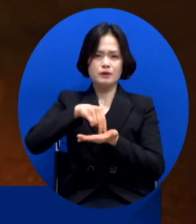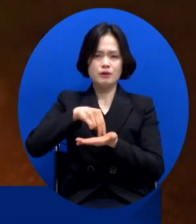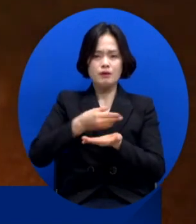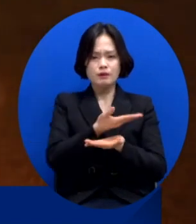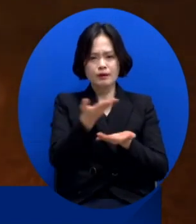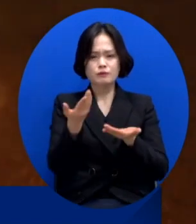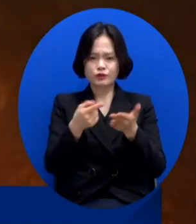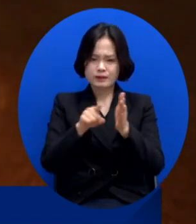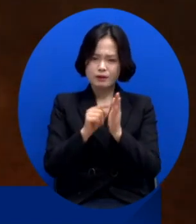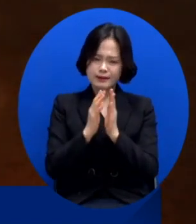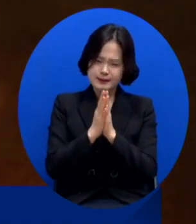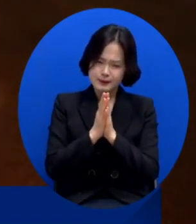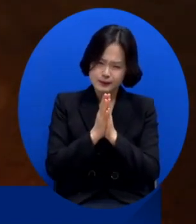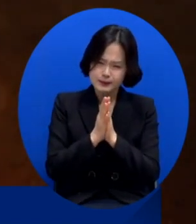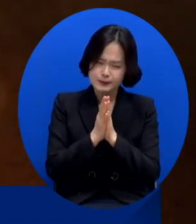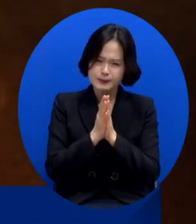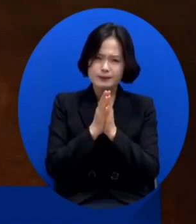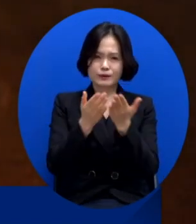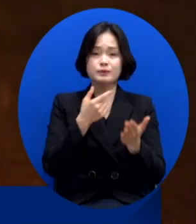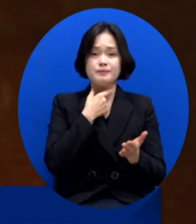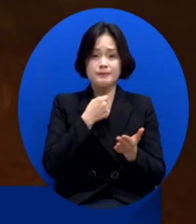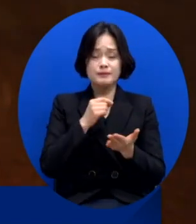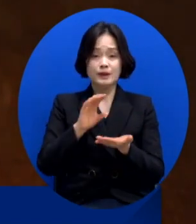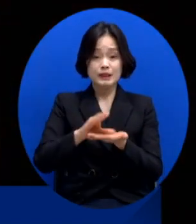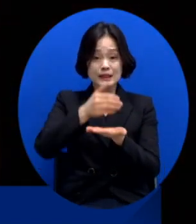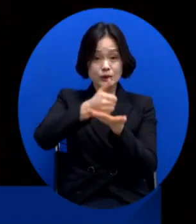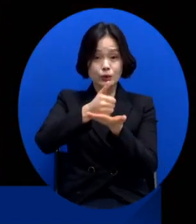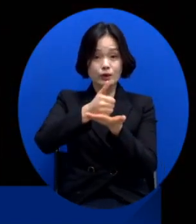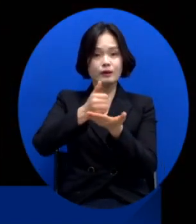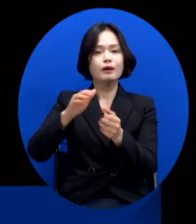아 병원 2 열심히 2